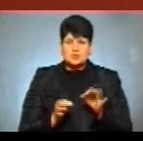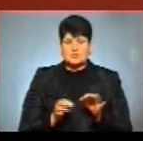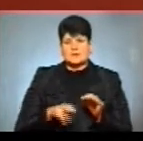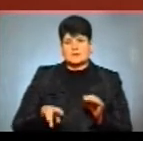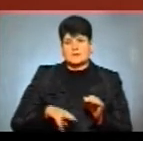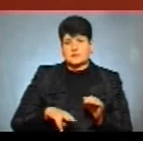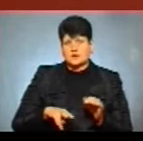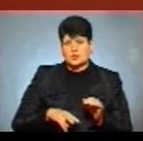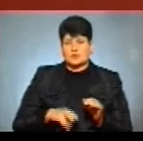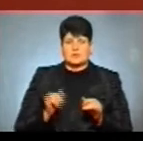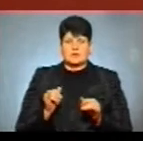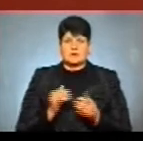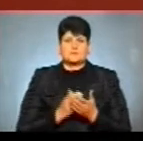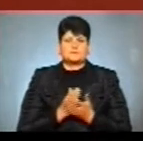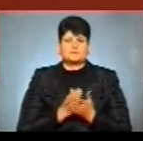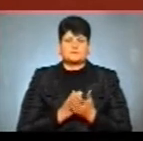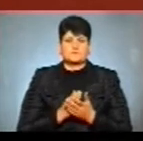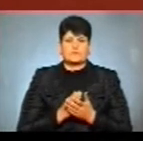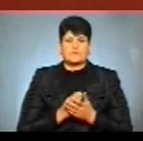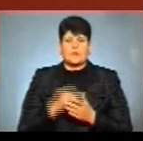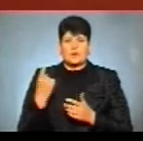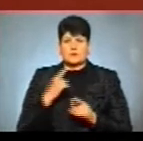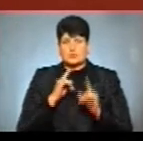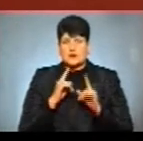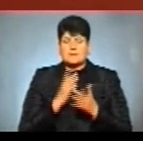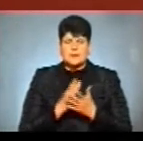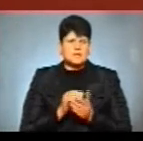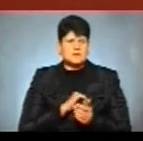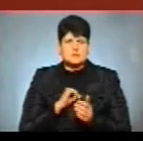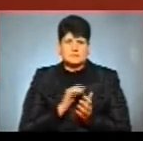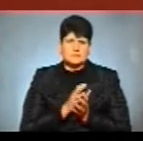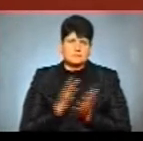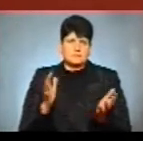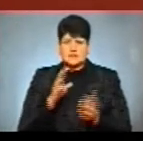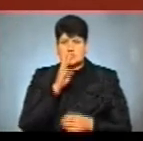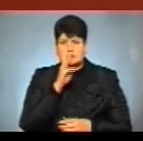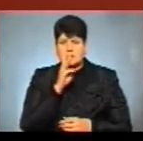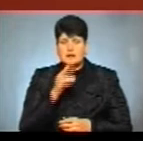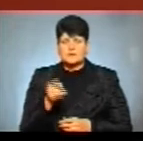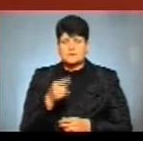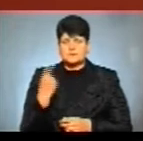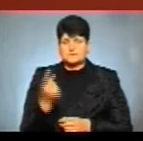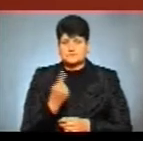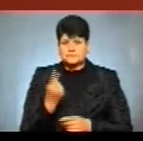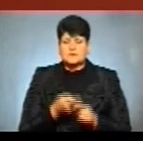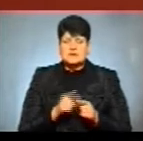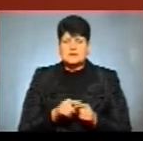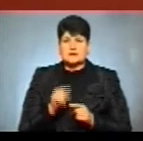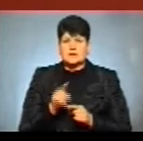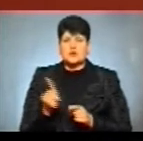і чиновники з облради мають найвищі заробітні плати на Тернопільщині. Це,